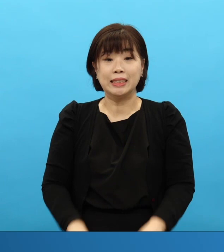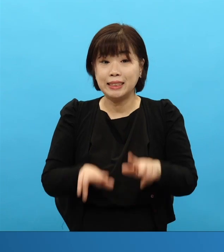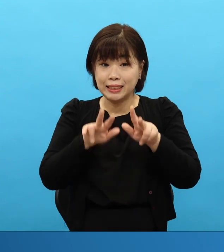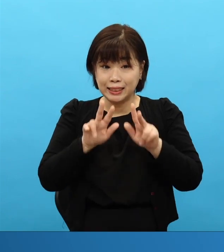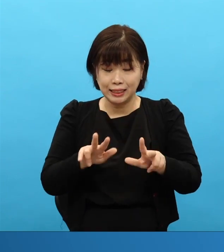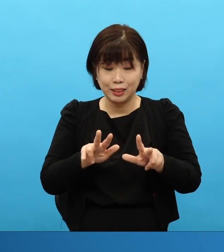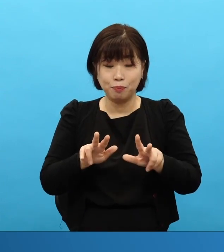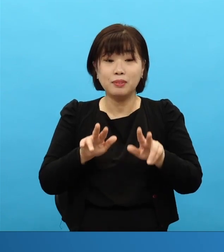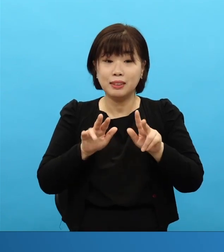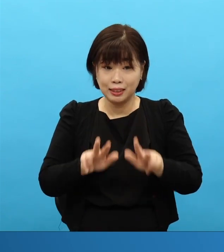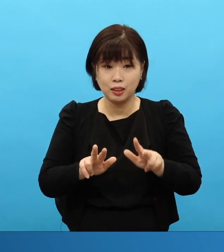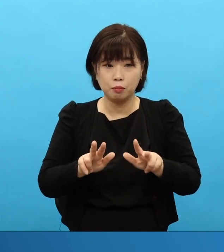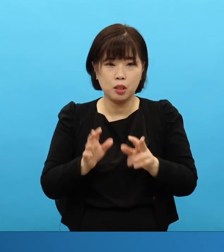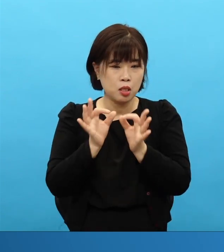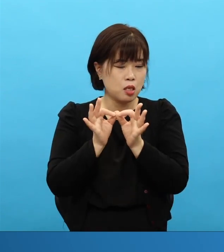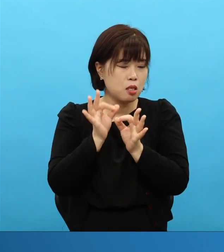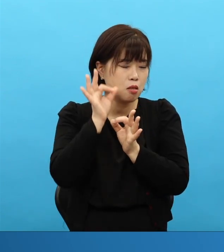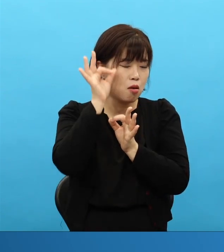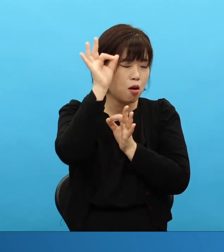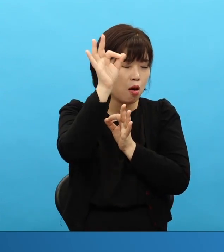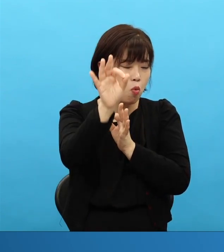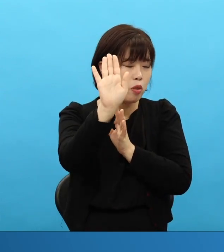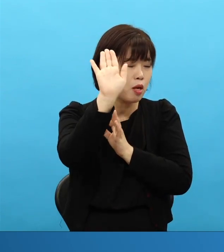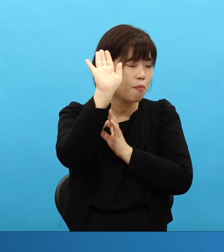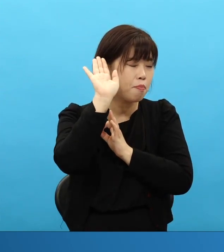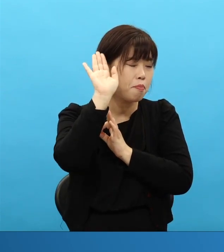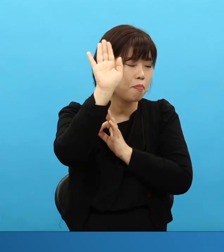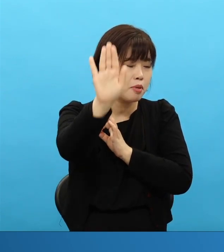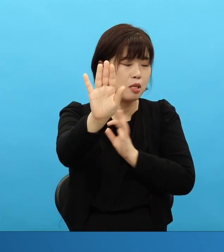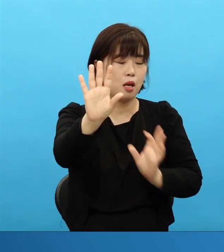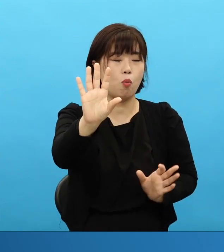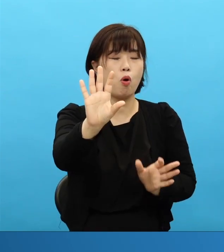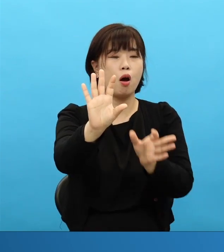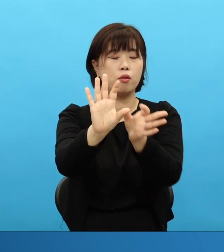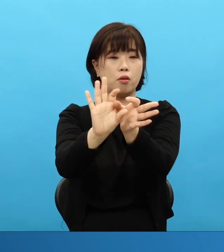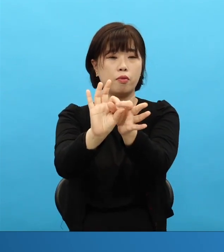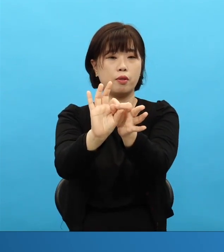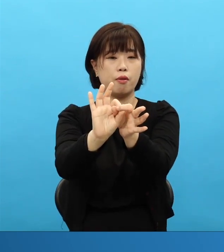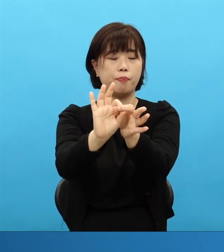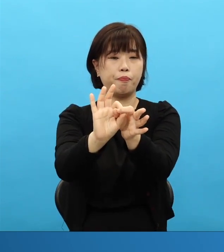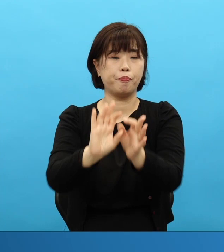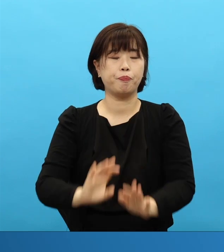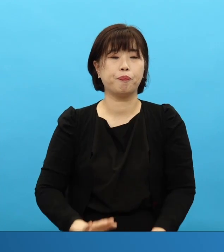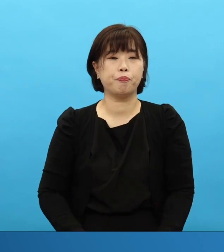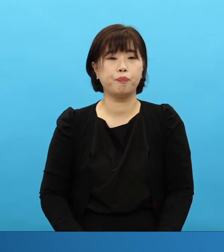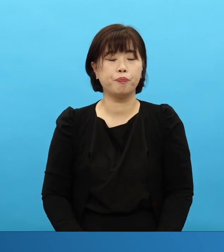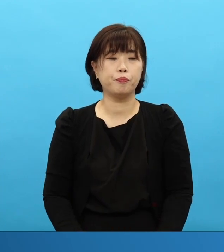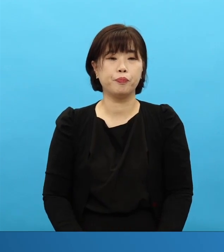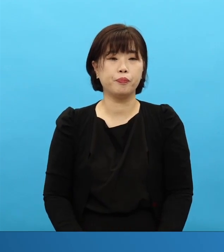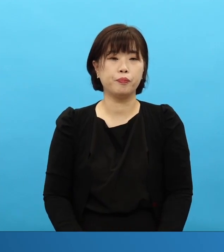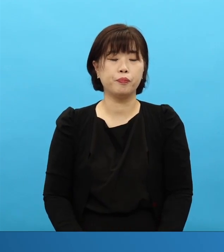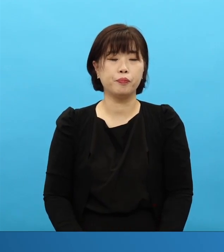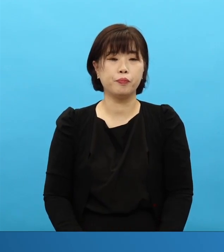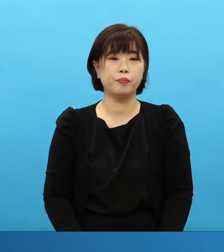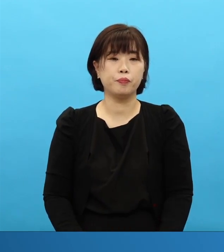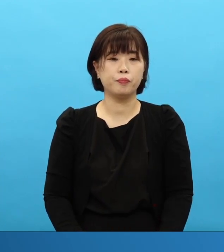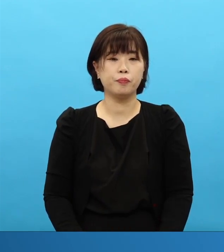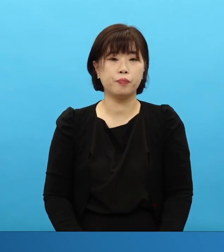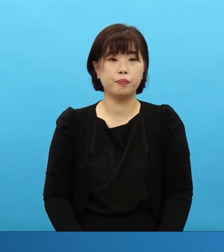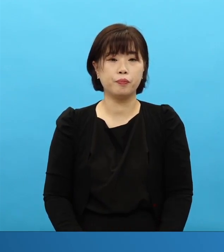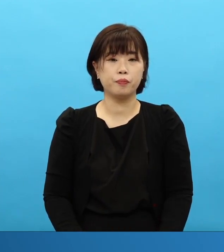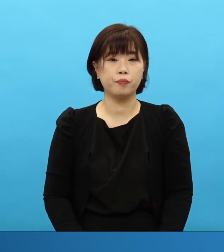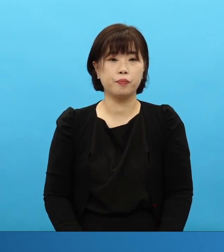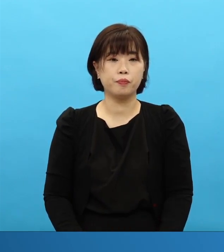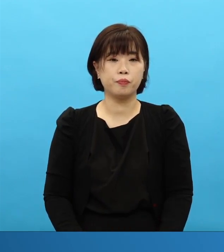영원한 미래를 본 오늘입니다. And today is the today that has seen the eternal future. 이걸 지금 이